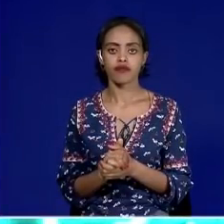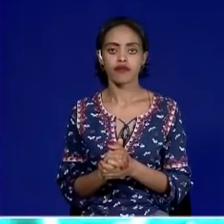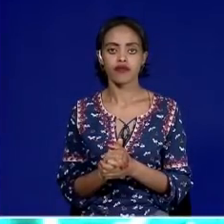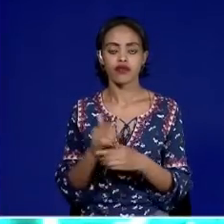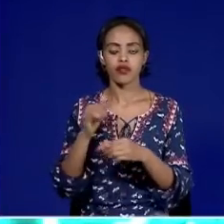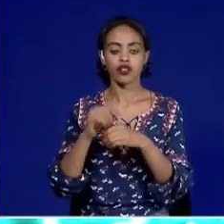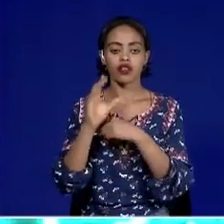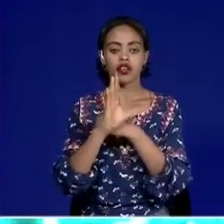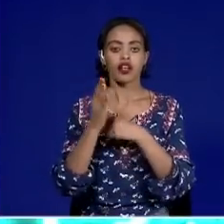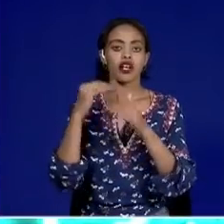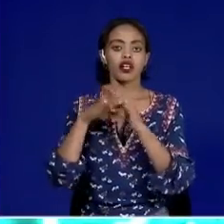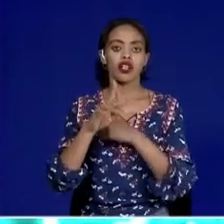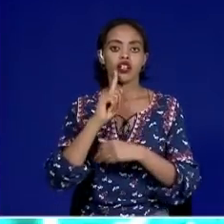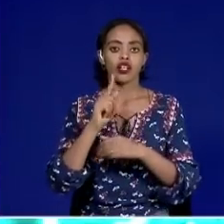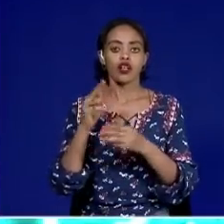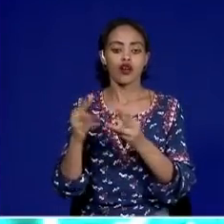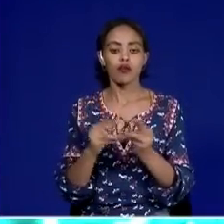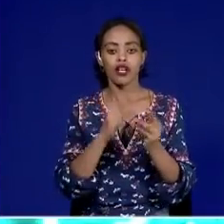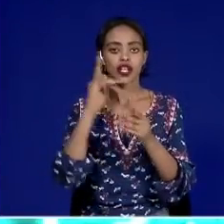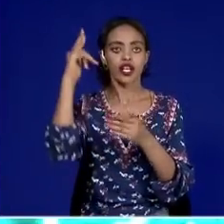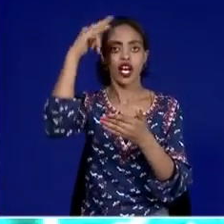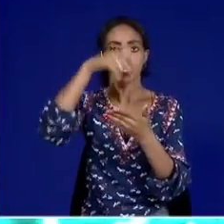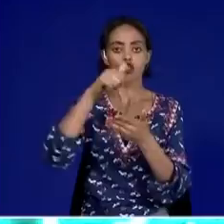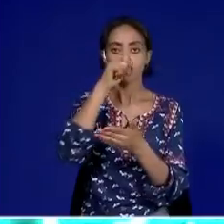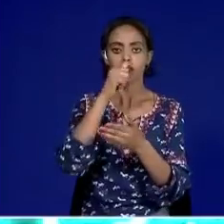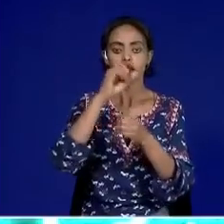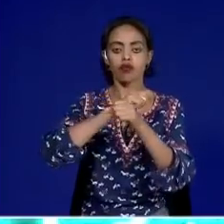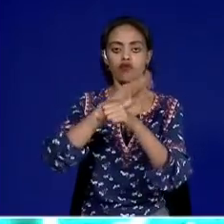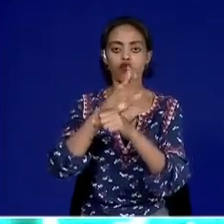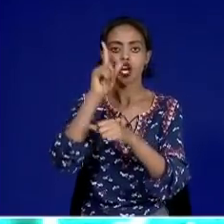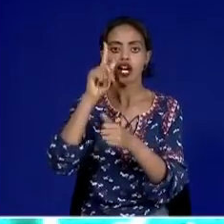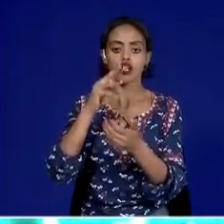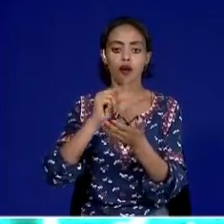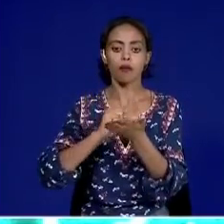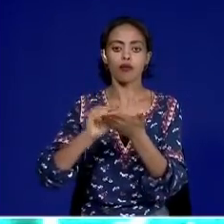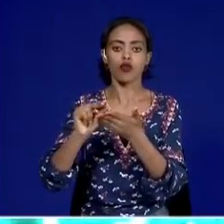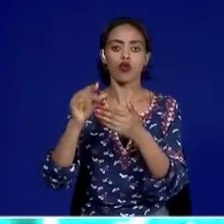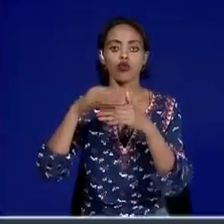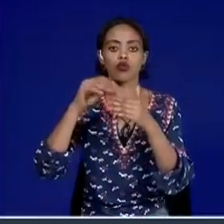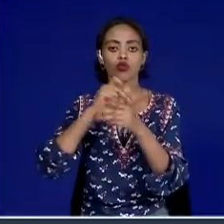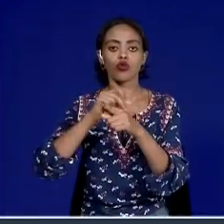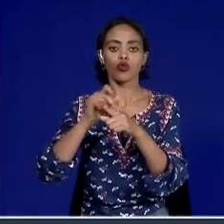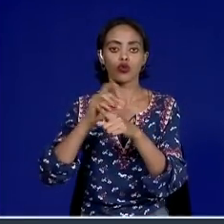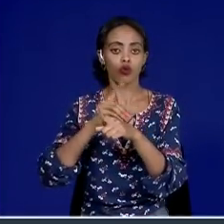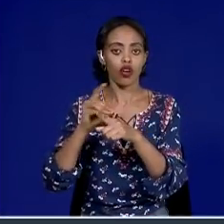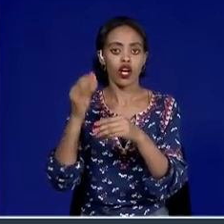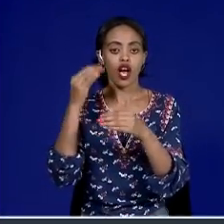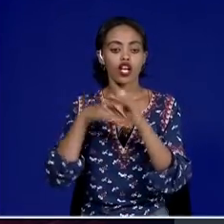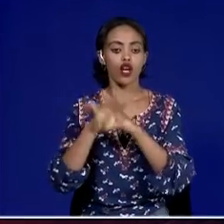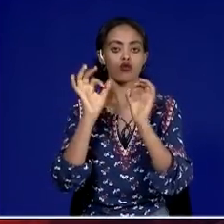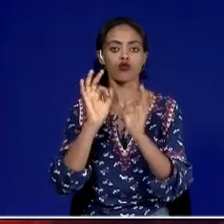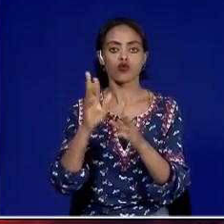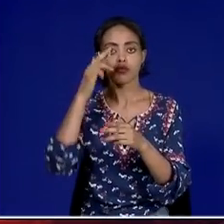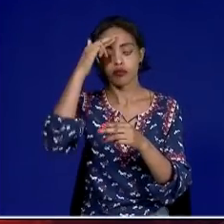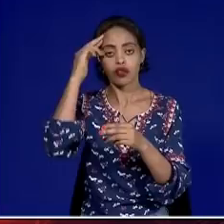ናብ ሃገራዊ ዜና እንትንሰግር መንገዲ ኣየር ኢትዮጵያ ብስንኪ ለበዳ ቫይረስ ኮሮና $1 ቢልዮን ኣታውሲኢን ተባሂሉ እቲ መንገዲ ኣየር ብምክንያት ለበዳ